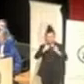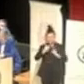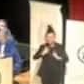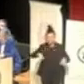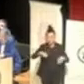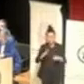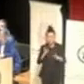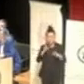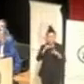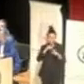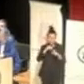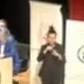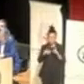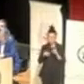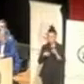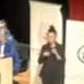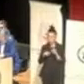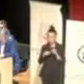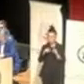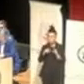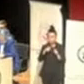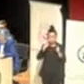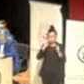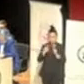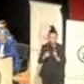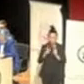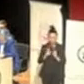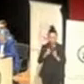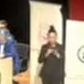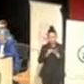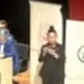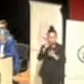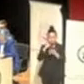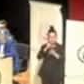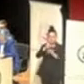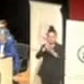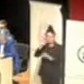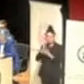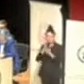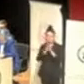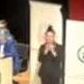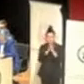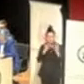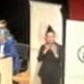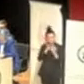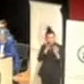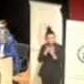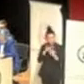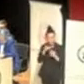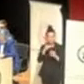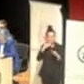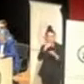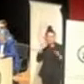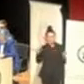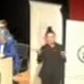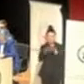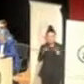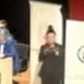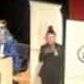ilkesi doğrultusunda tüm bireylerin kitaba erişimini sağlamak ve fırsat eşitliğini desteklemek